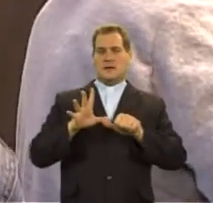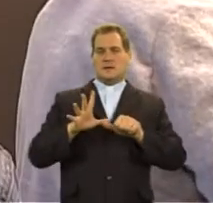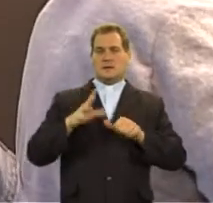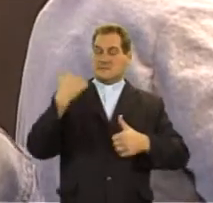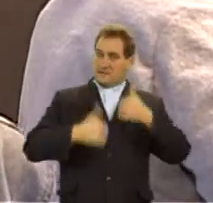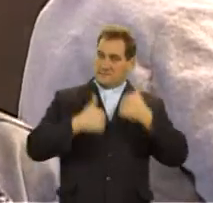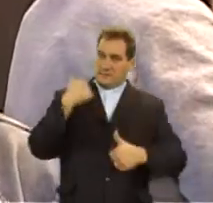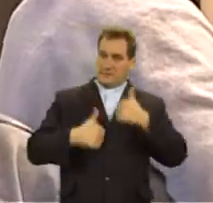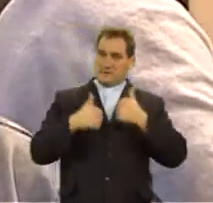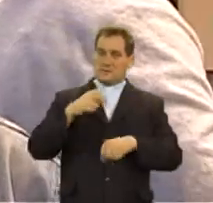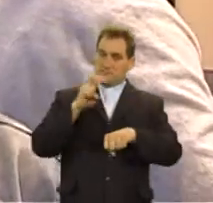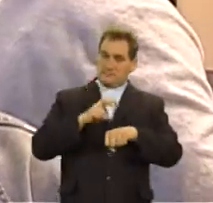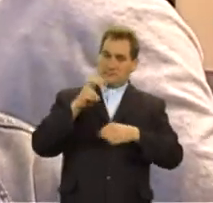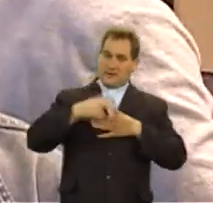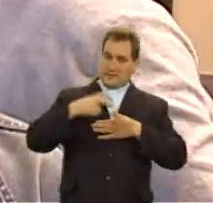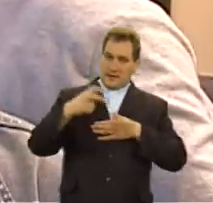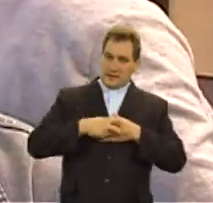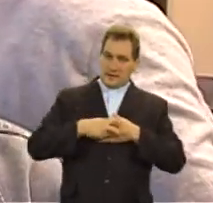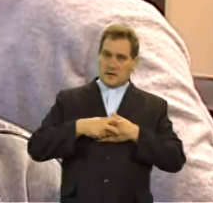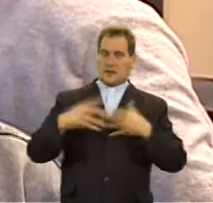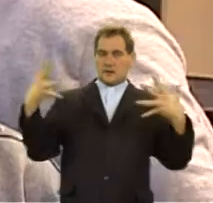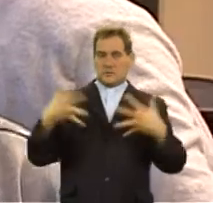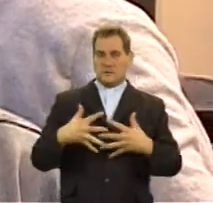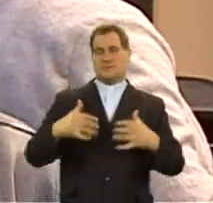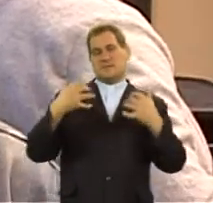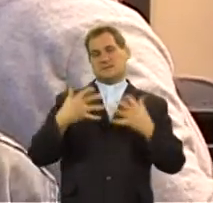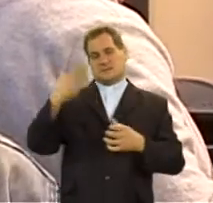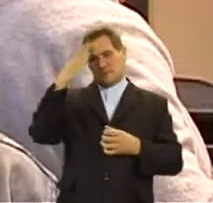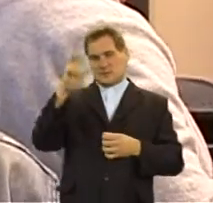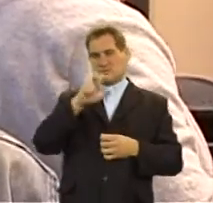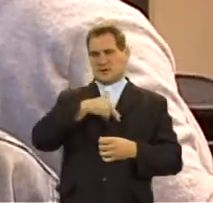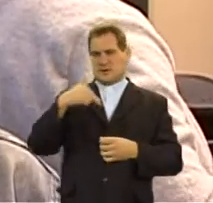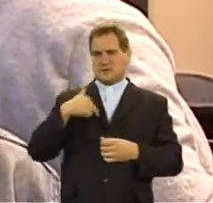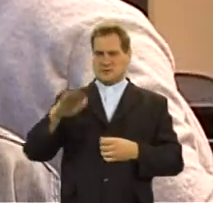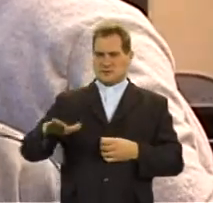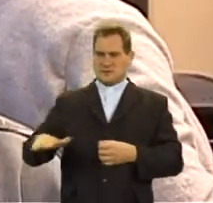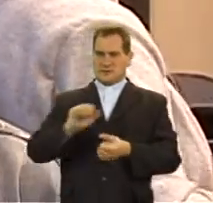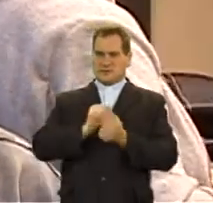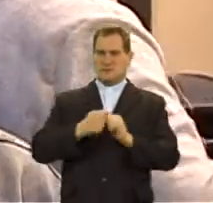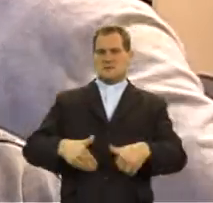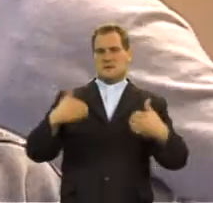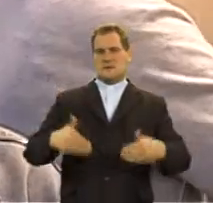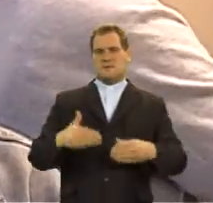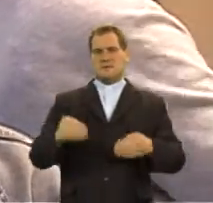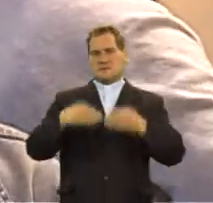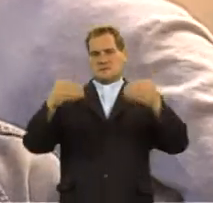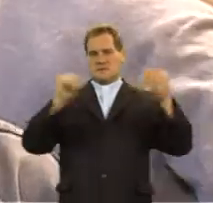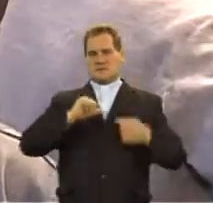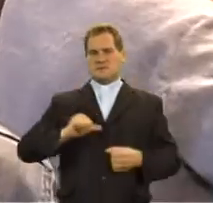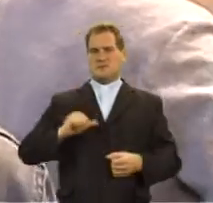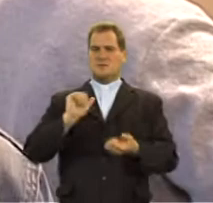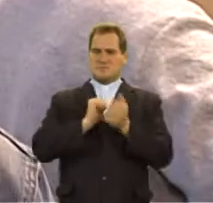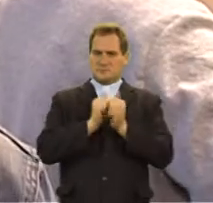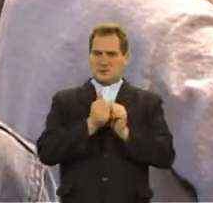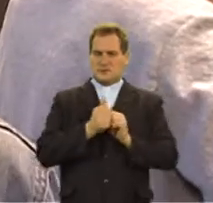klubowe i korzysta z tego. No, chcielibyśmy wiedzieć, czy nasze dzieci są zdrowe, czy mogą ćwiczyć i rozwijać się, czy mogą uprawiać sport. Czyli tutaj